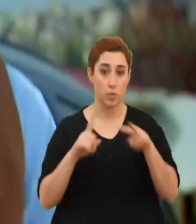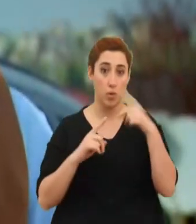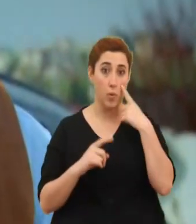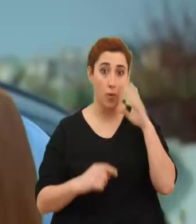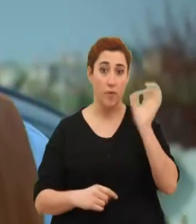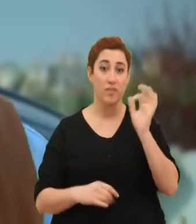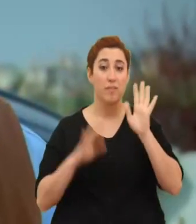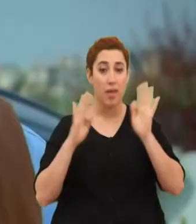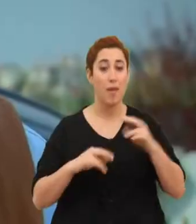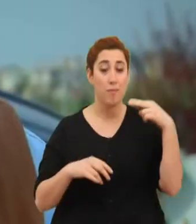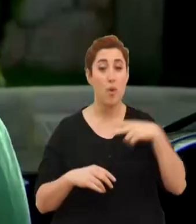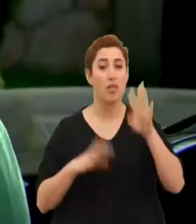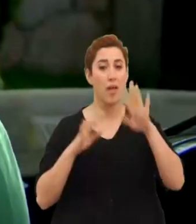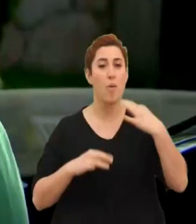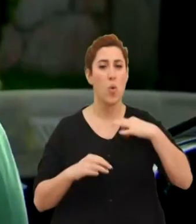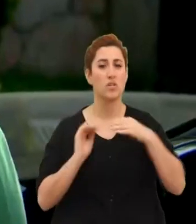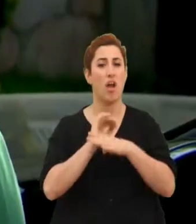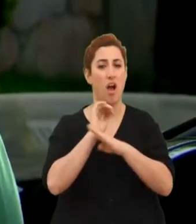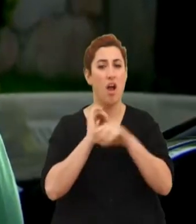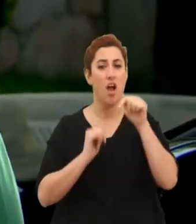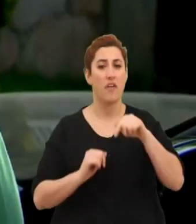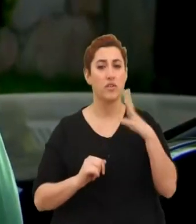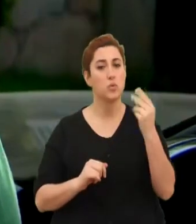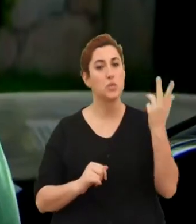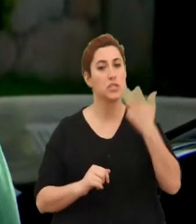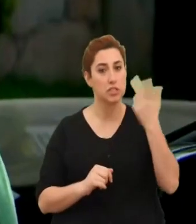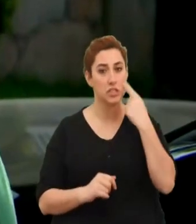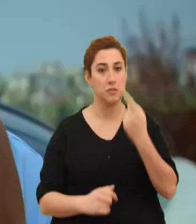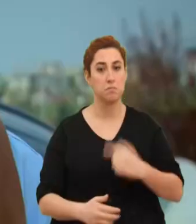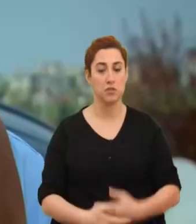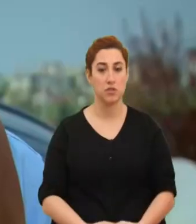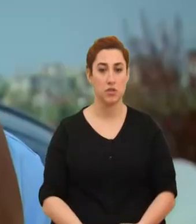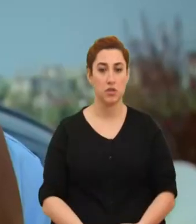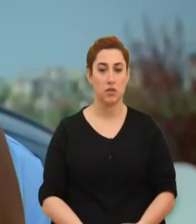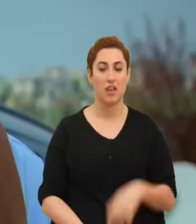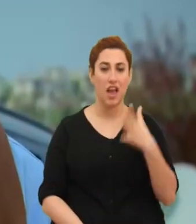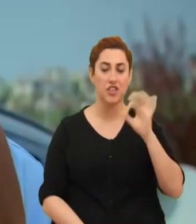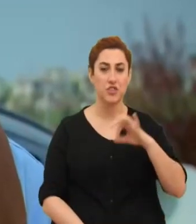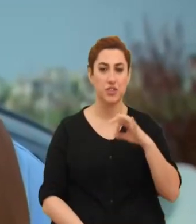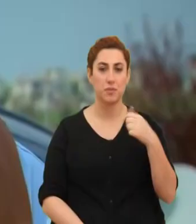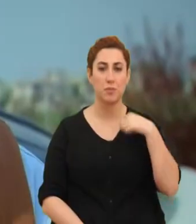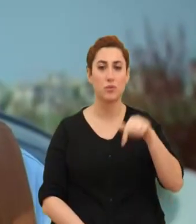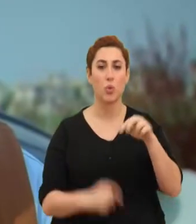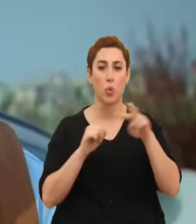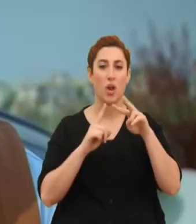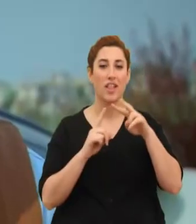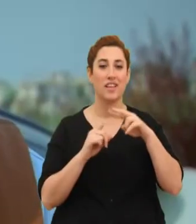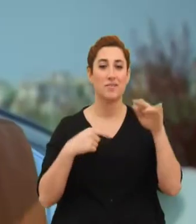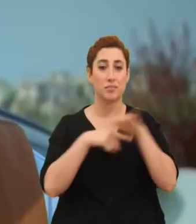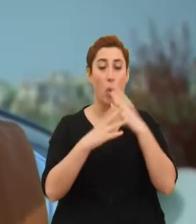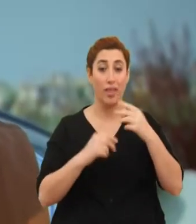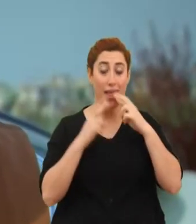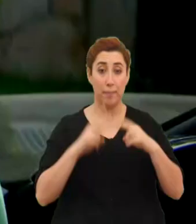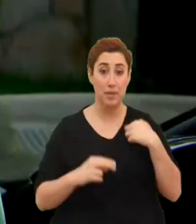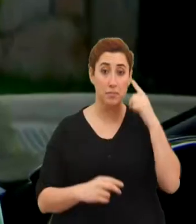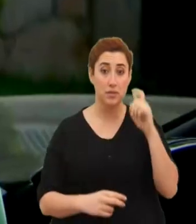değil mi? Hem yollarda hem özel hayatında da bayağı hızlıymış ha. Yani şimdi biz Nurhan'ın kaçamak yaptığından emin